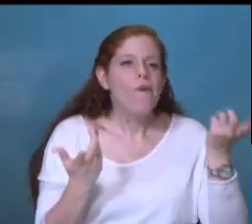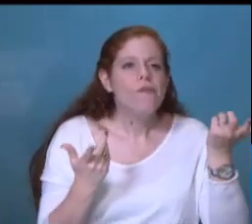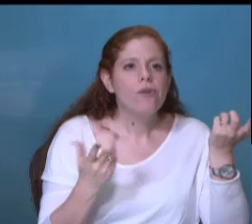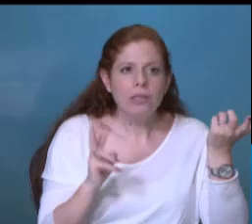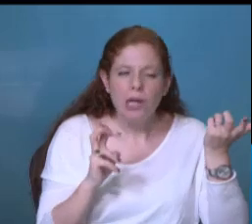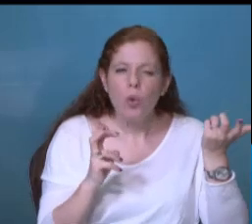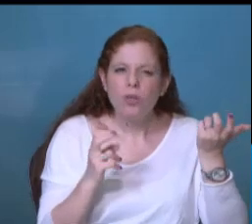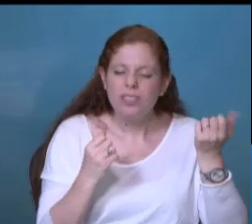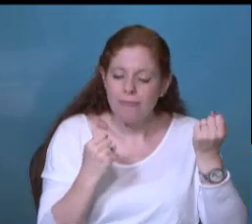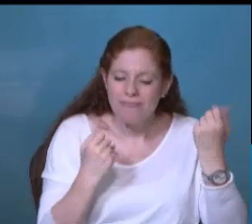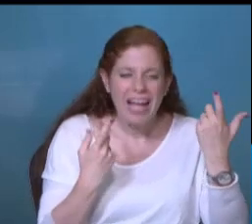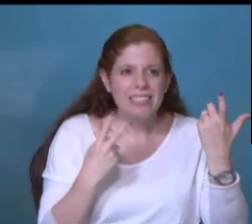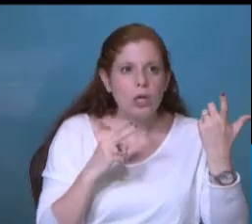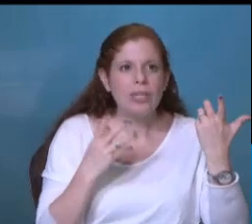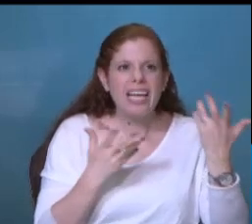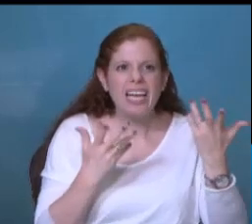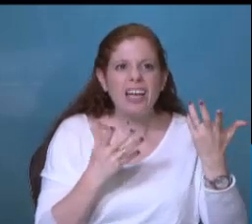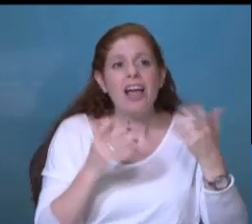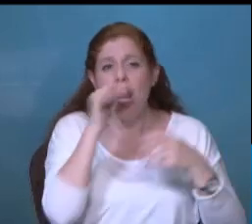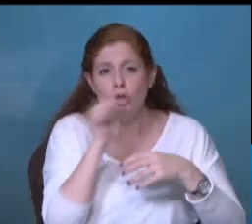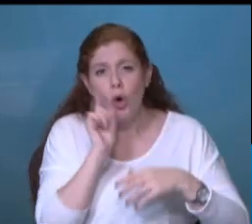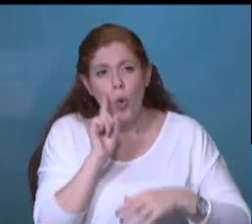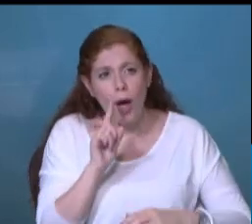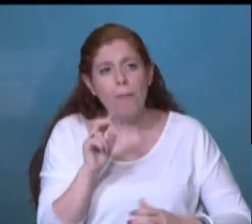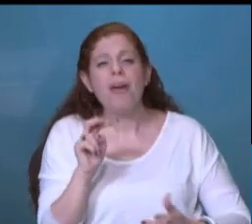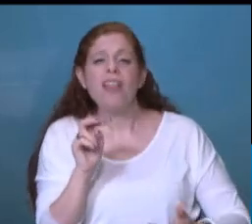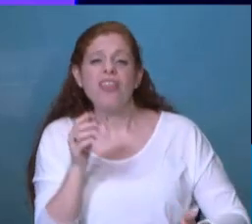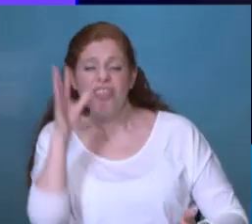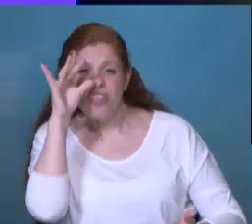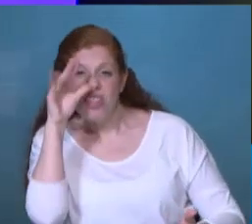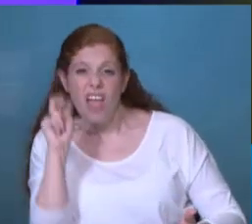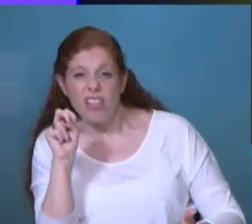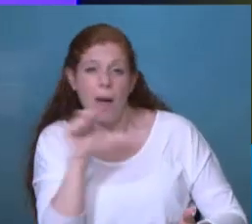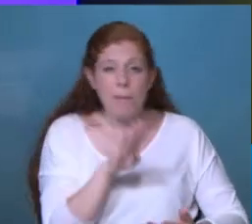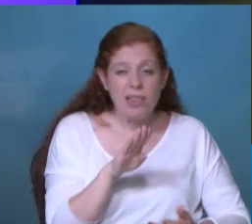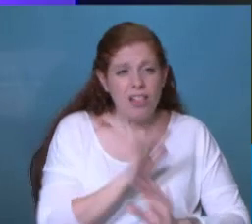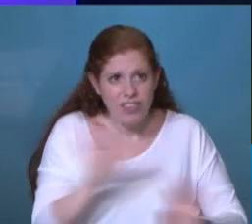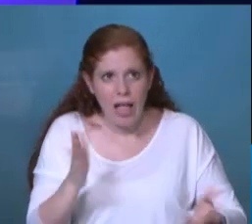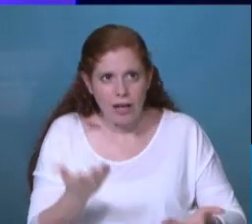זה חזק יותר מזה. לשיר קוראים לה לבננה, ודי.